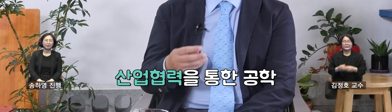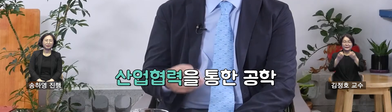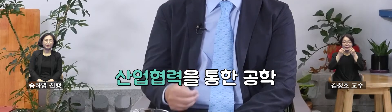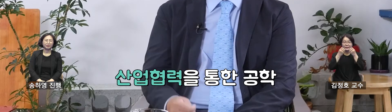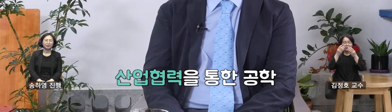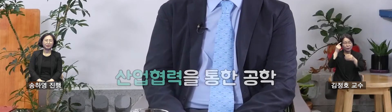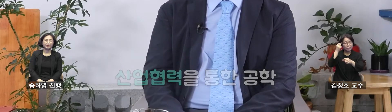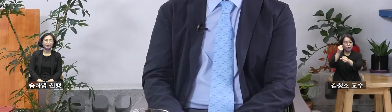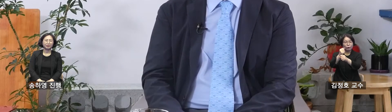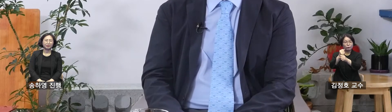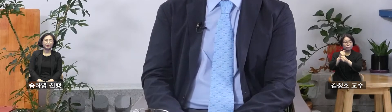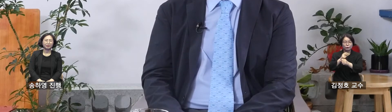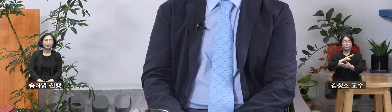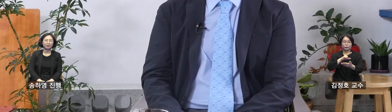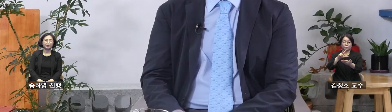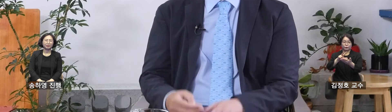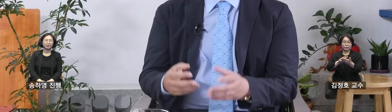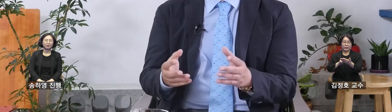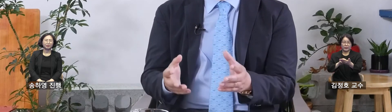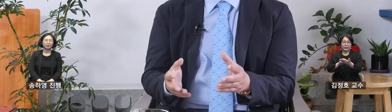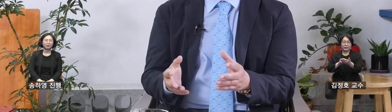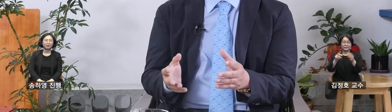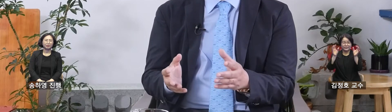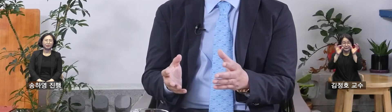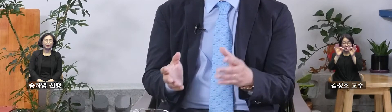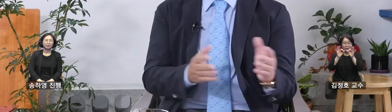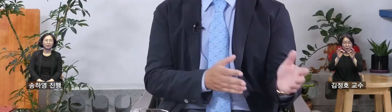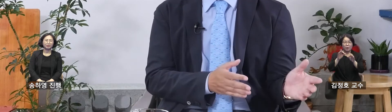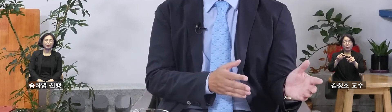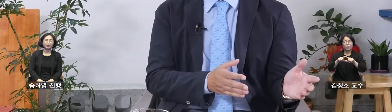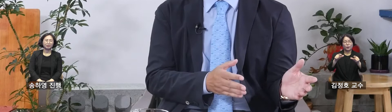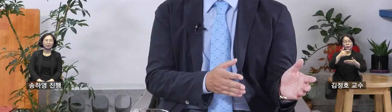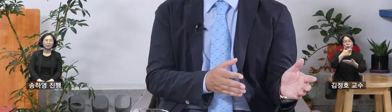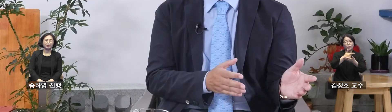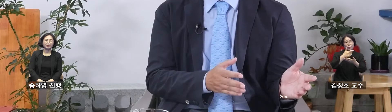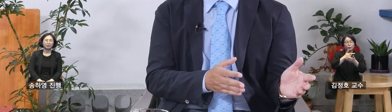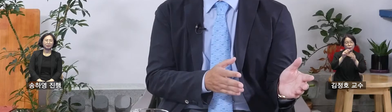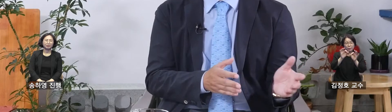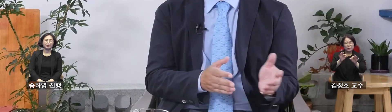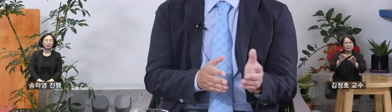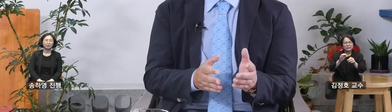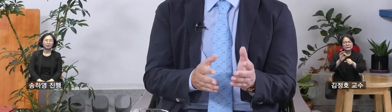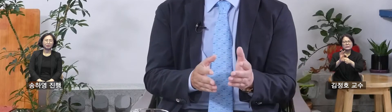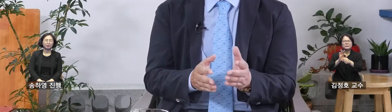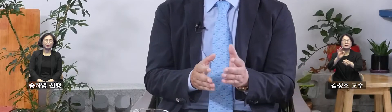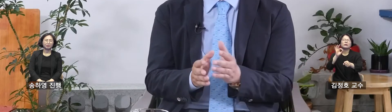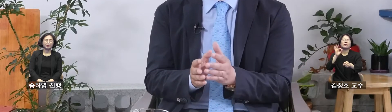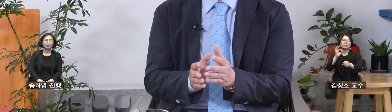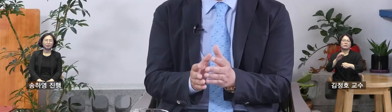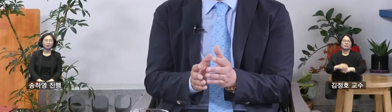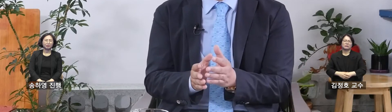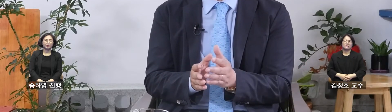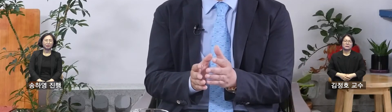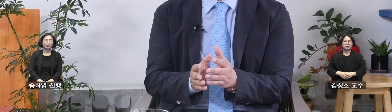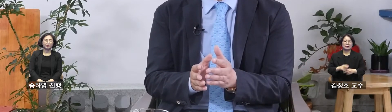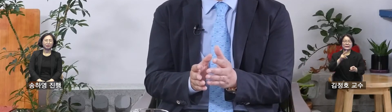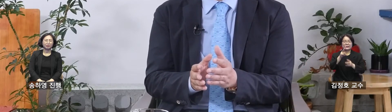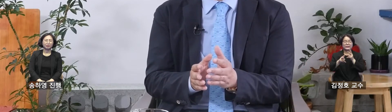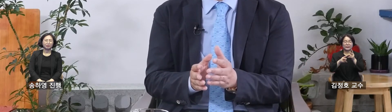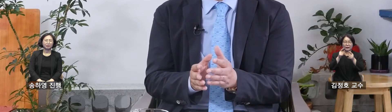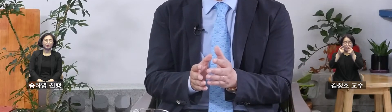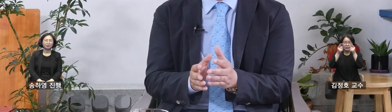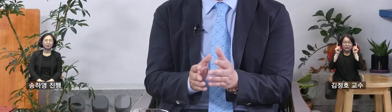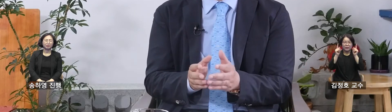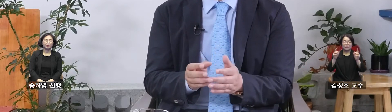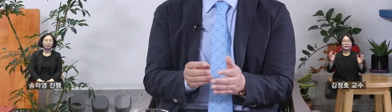연구 주제를 찾을 때 논문을 보면 보통 그게 10년이나 지난 문제입니다. 그래서 산학협력을